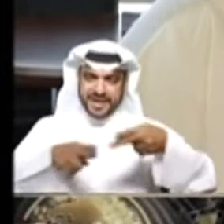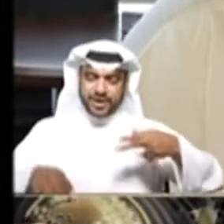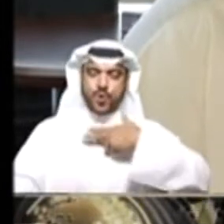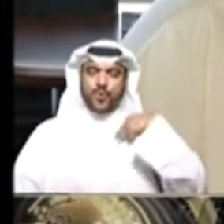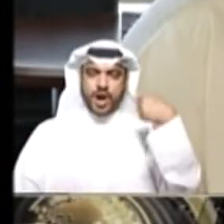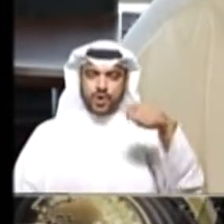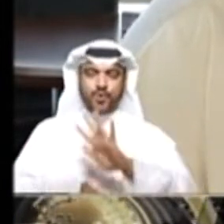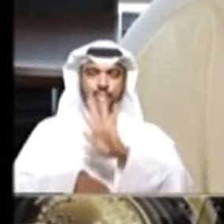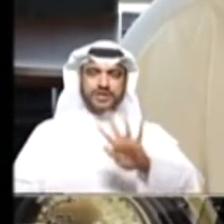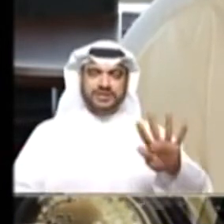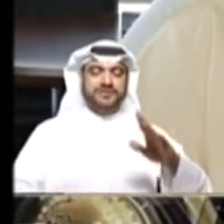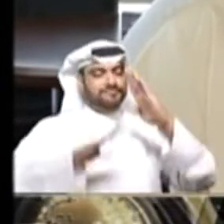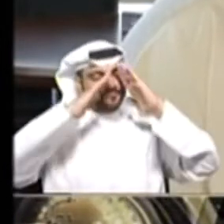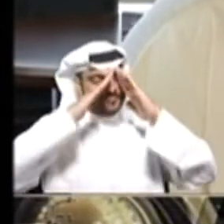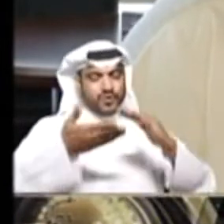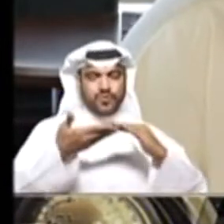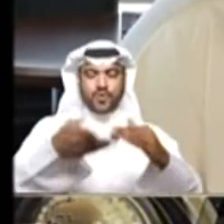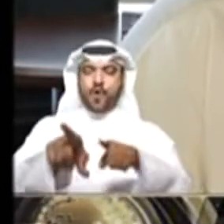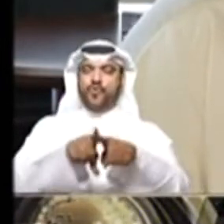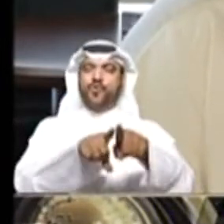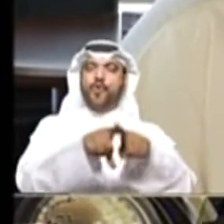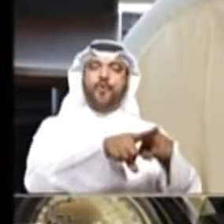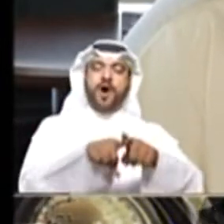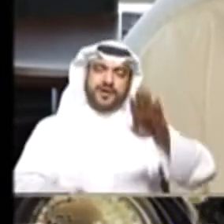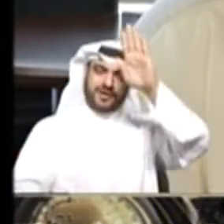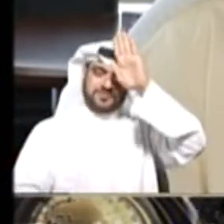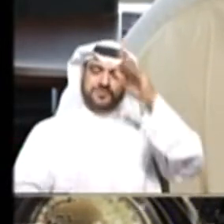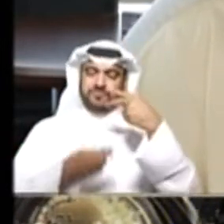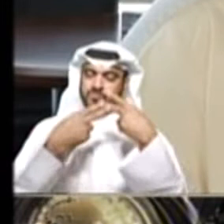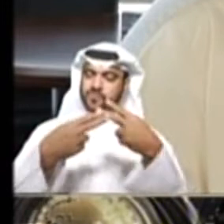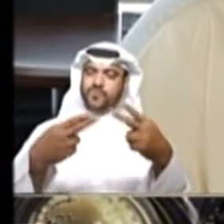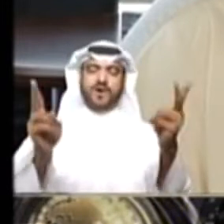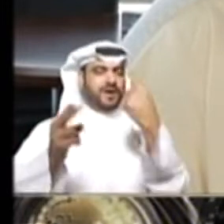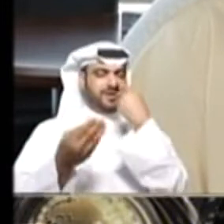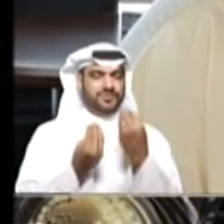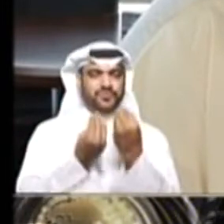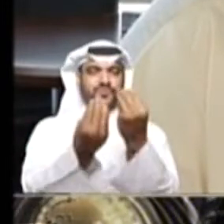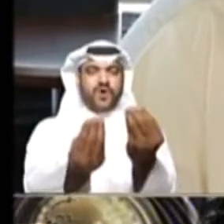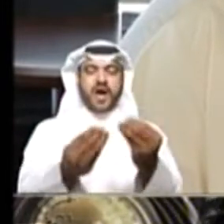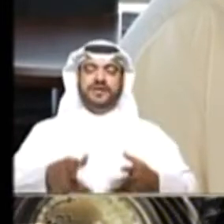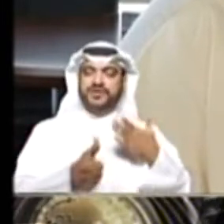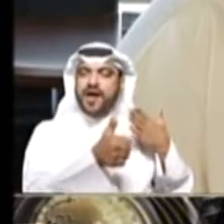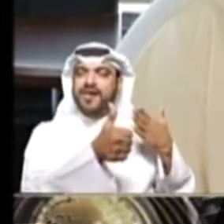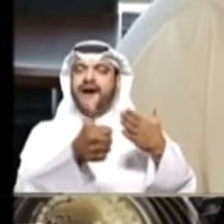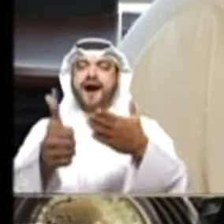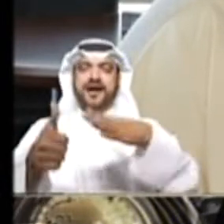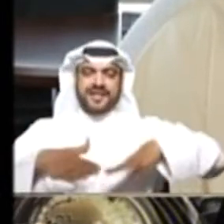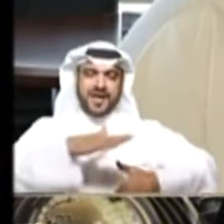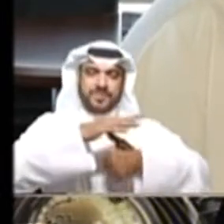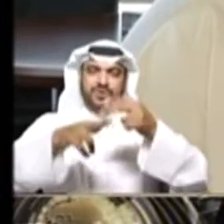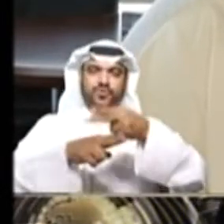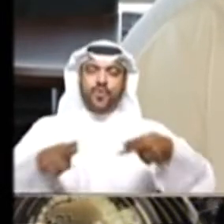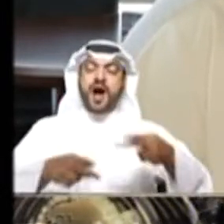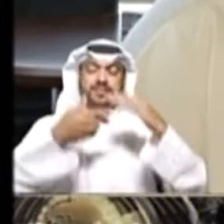وشعبا، كما تعكس بدون شك النزعة الإنسانية التي يمتاز بها قائدنا حضرة صاحب